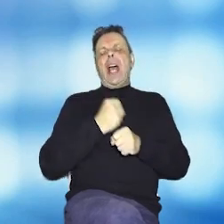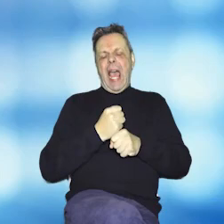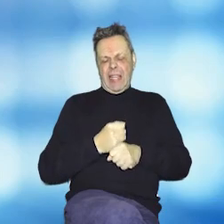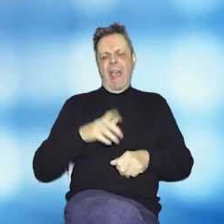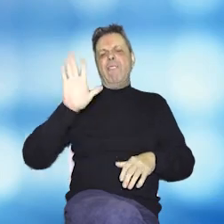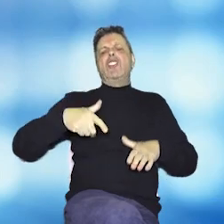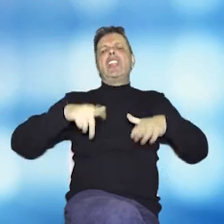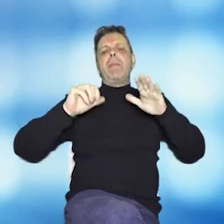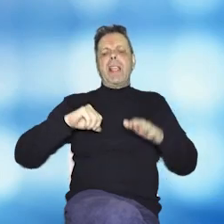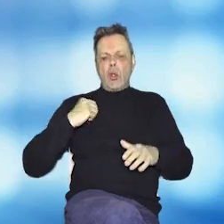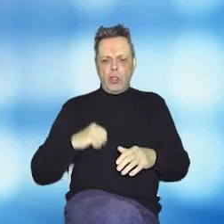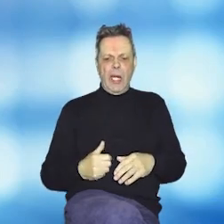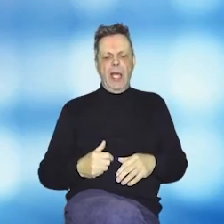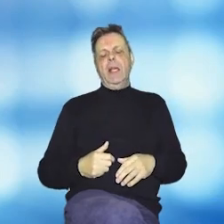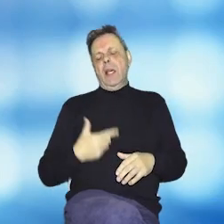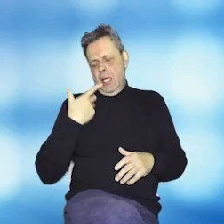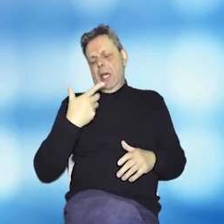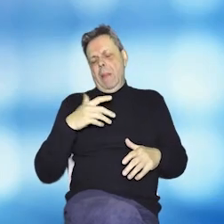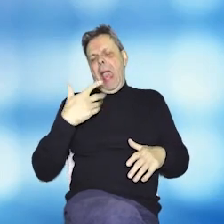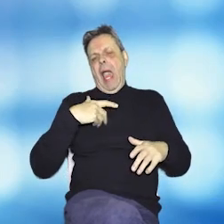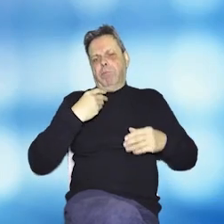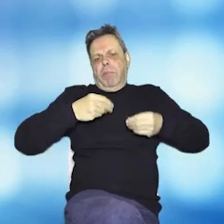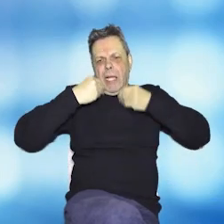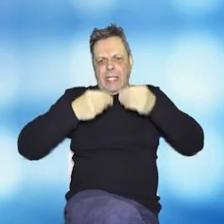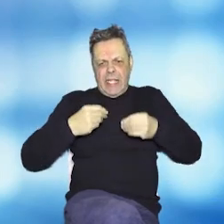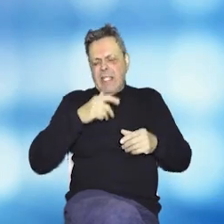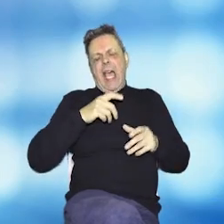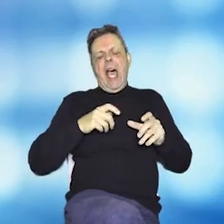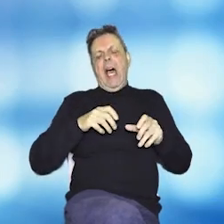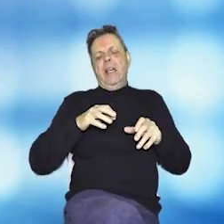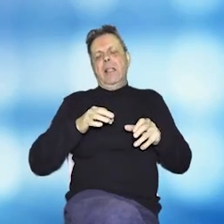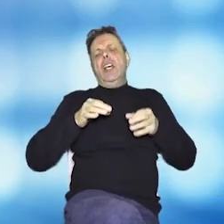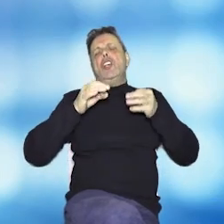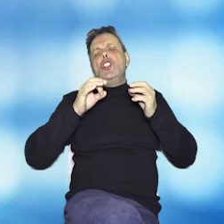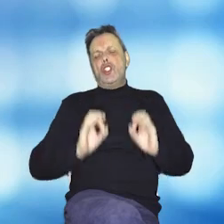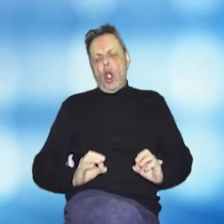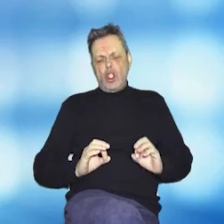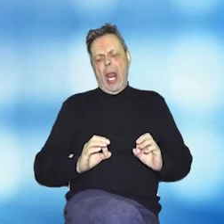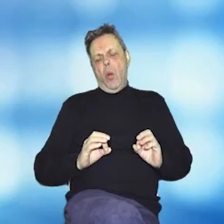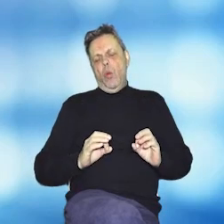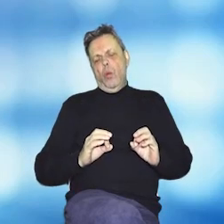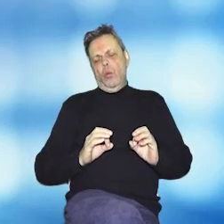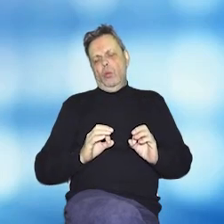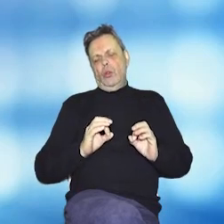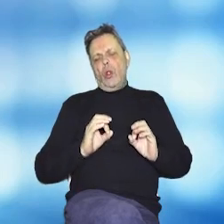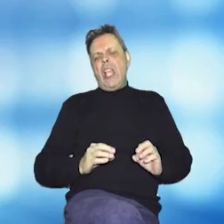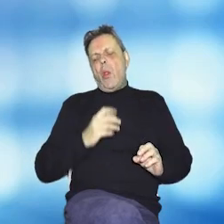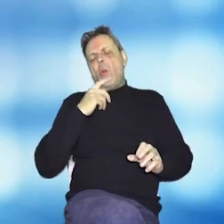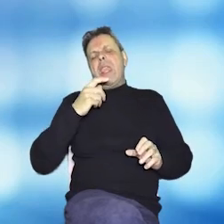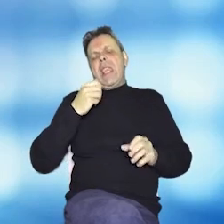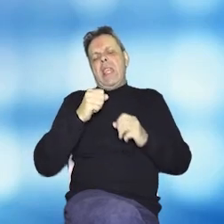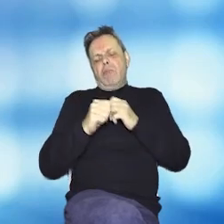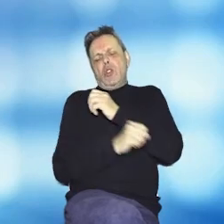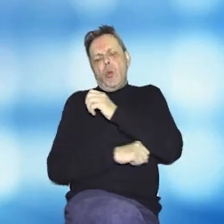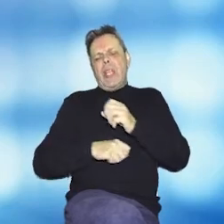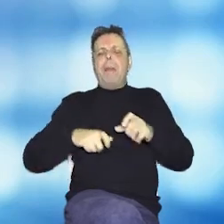dio Pravnog fakulteta, na katedri za socijalnu gerontologiju i bavim se pitanjima vezana u stariju dobu, uz stariju